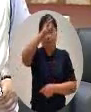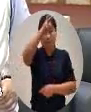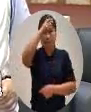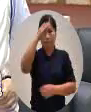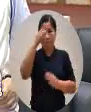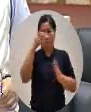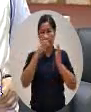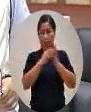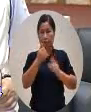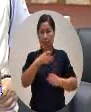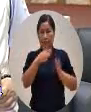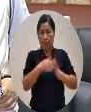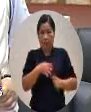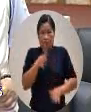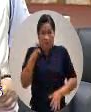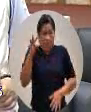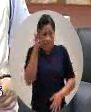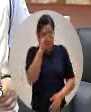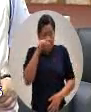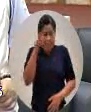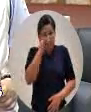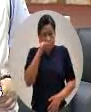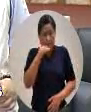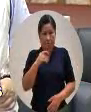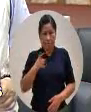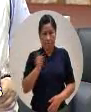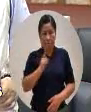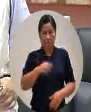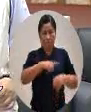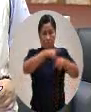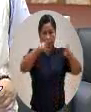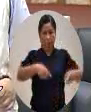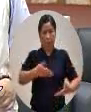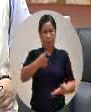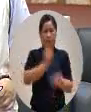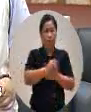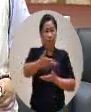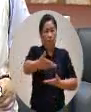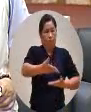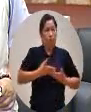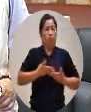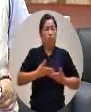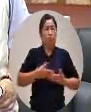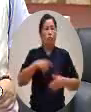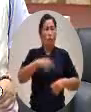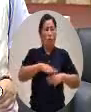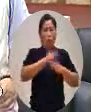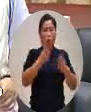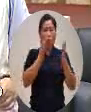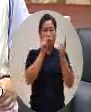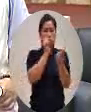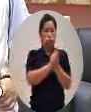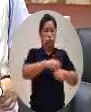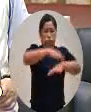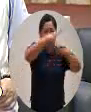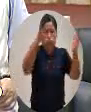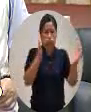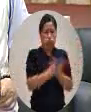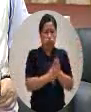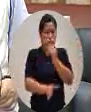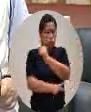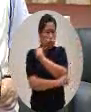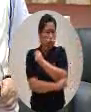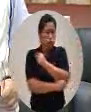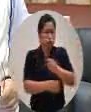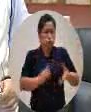你想查一下哪一個書面的整體的報告這對著我們整體的全力啦跟基層的